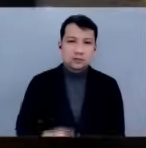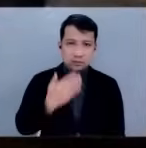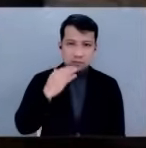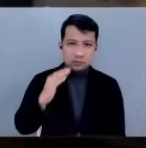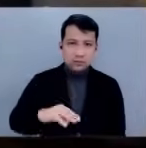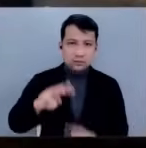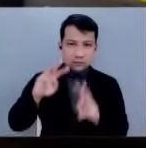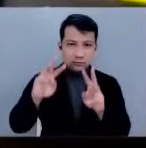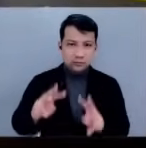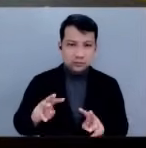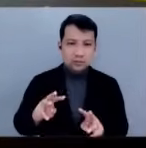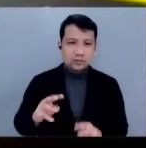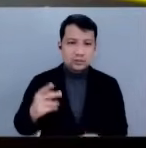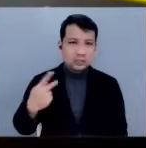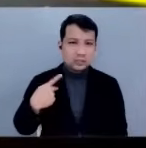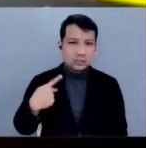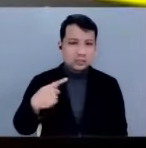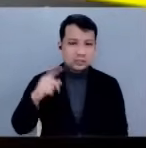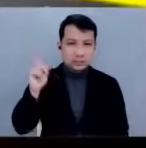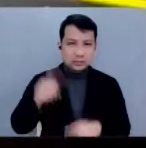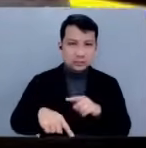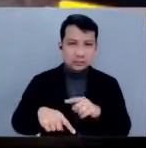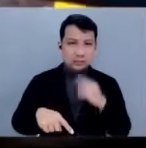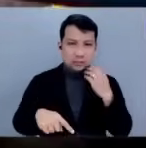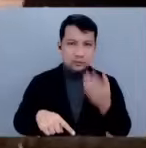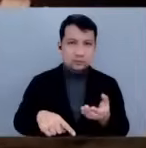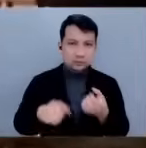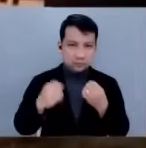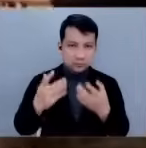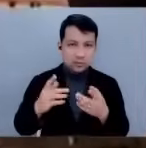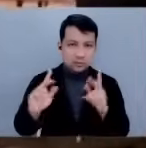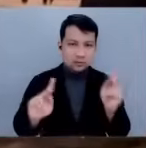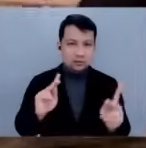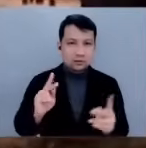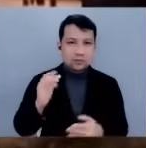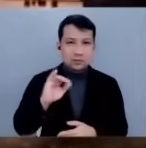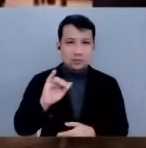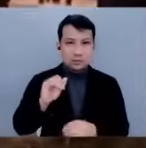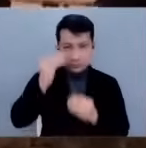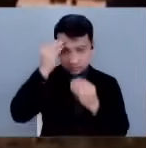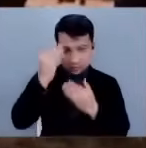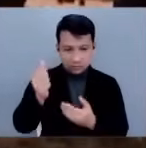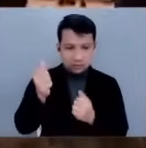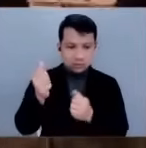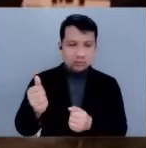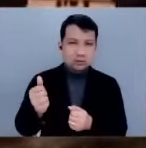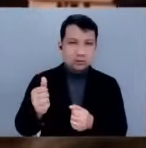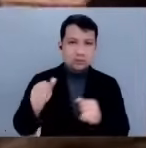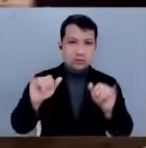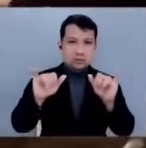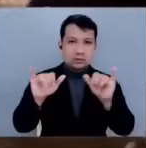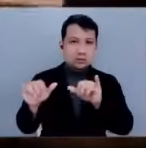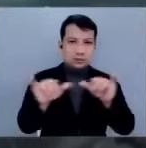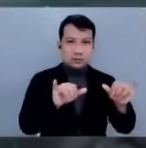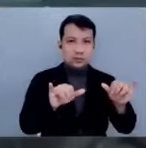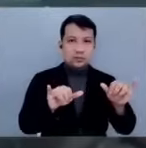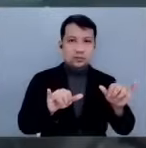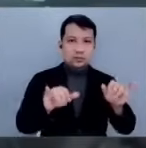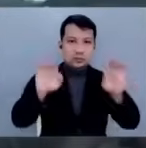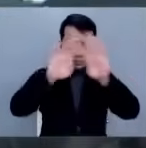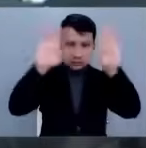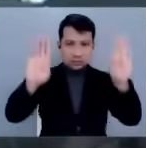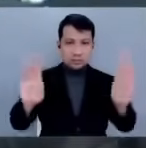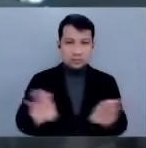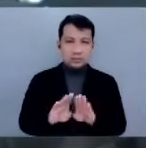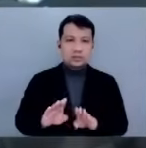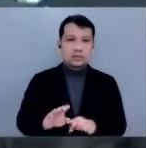hindi ito makakapatay ng ganung karaming tao kung sumunod lang sa itinakdang sukat ang naturang billboard. 9 beses